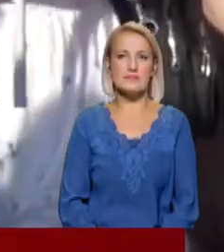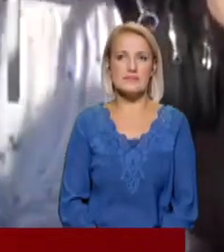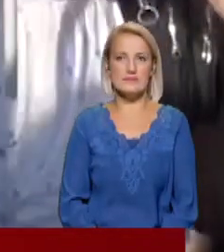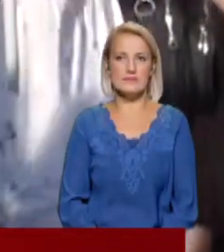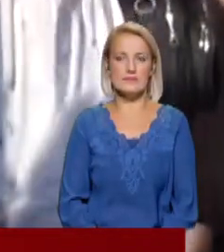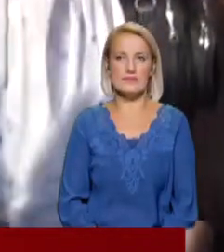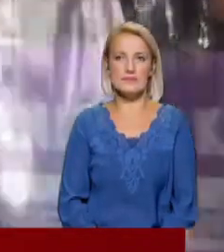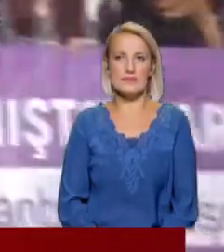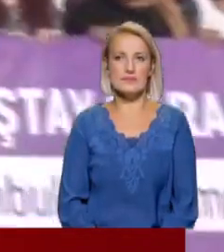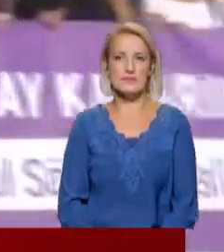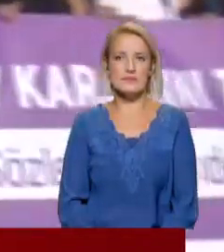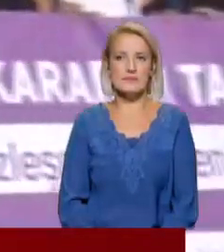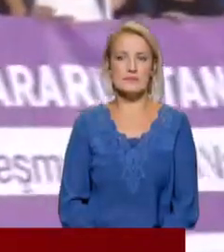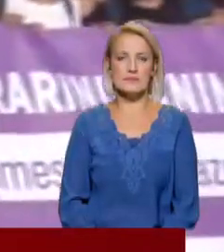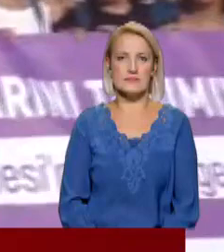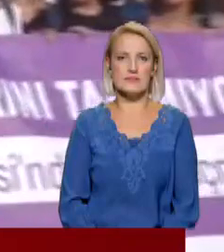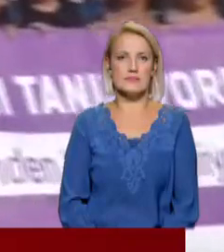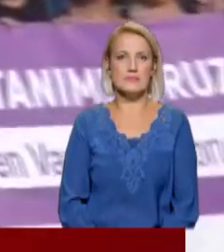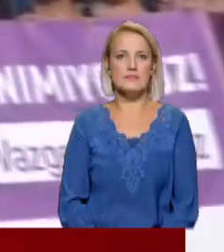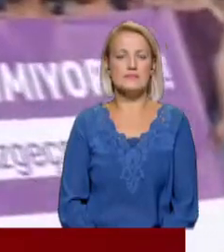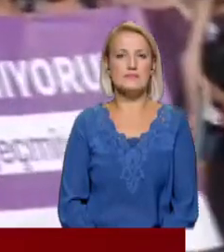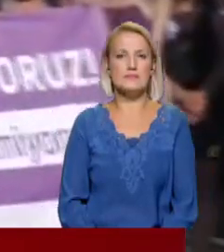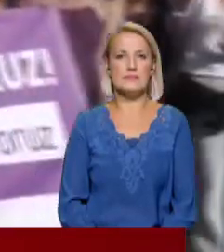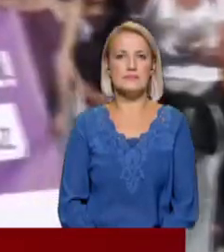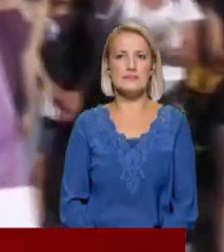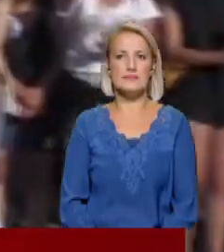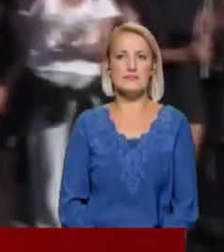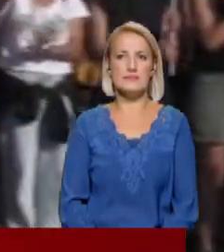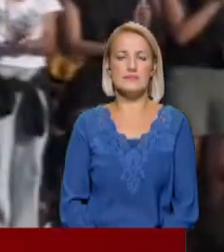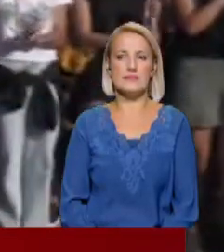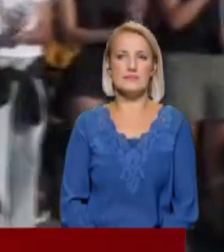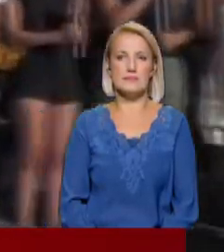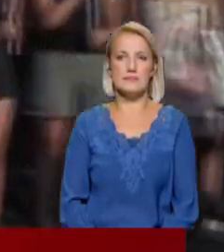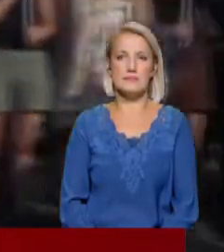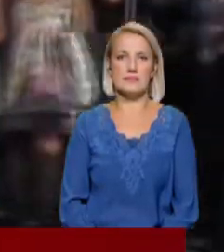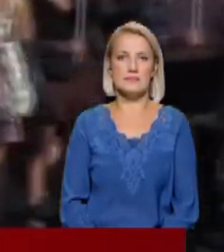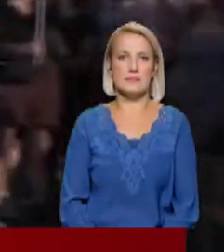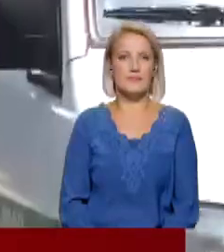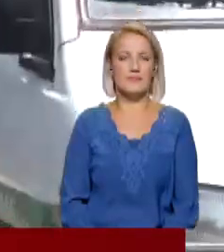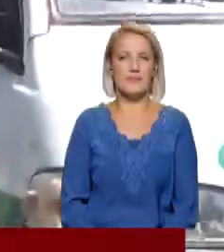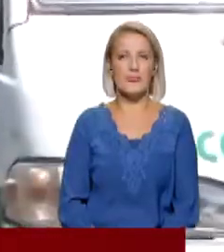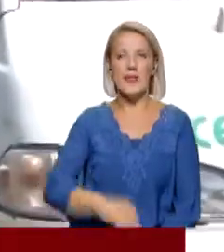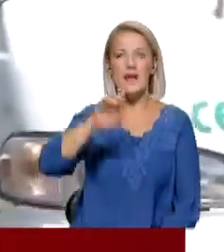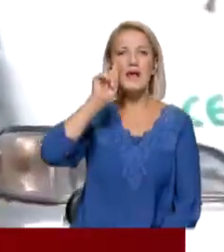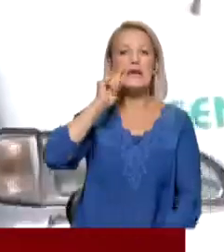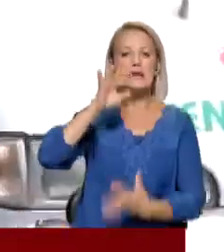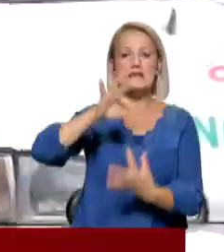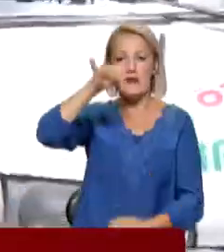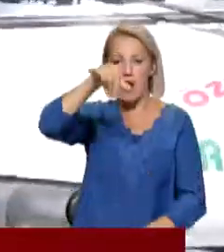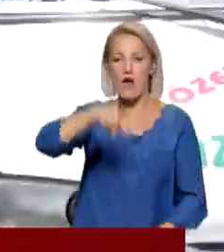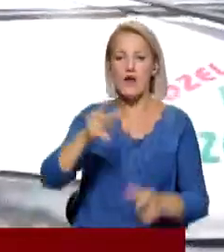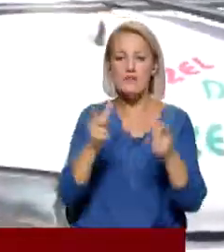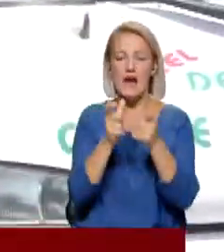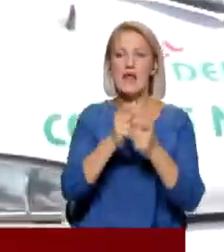kadınlar lehine işlemiyor. İstanbul Sözleşmesi'ni de yeniden kazanacağız. Uygulatacağız, çok iyi biliyoruz. İnsan Hakları Derneği